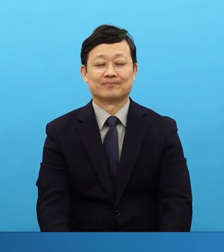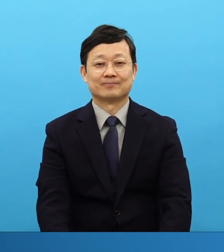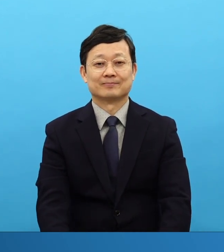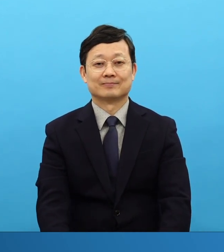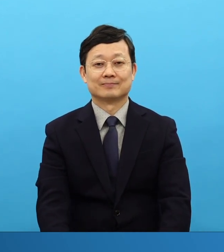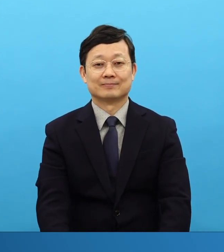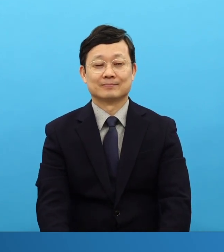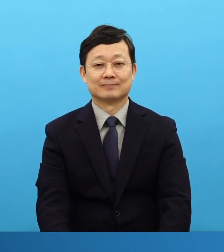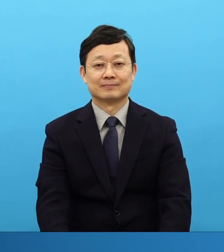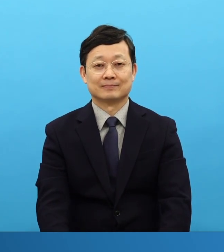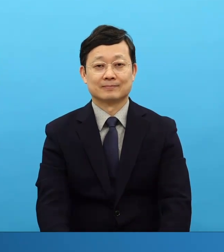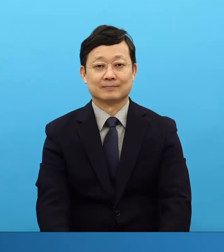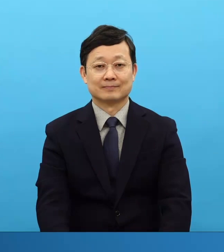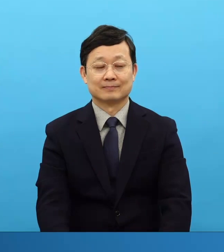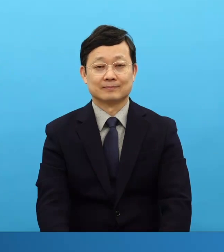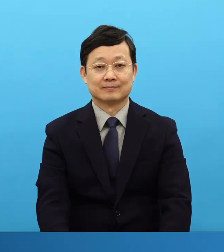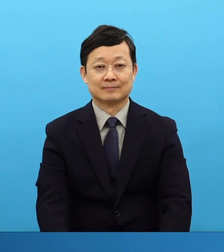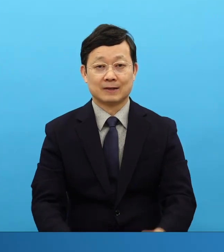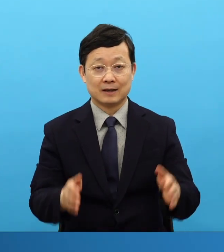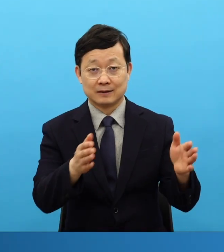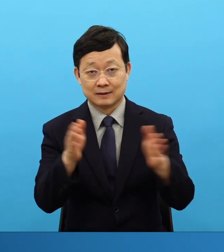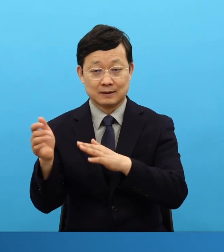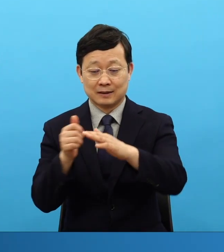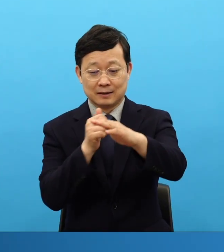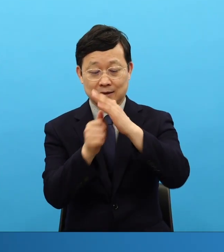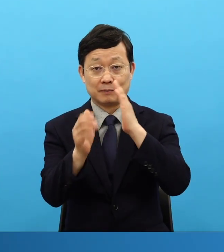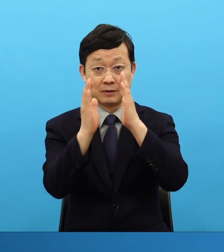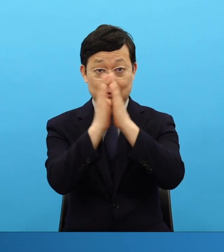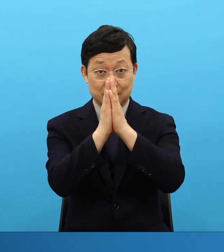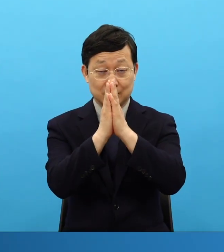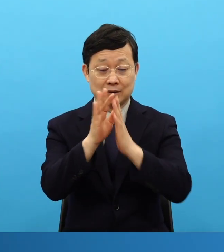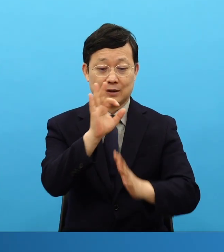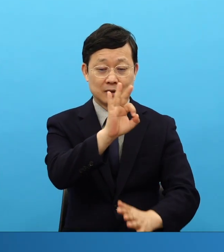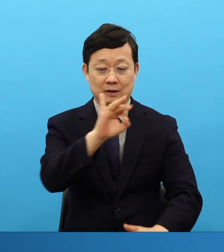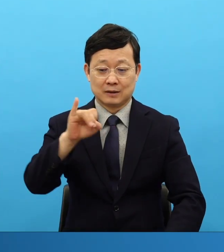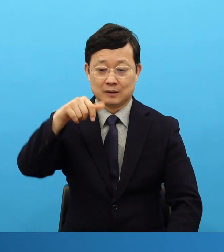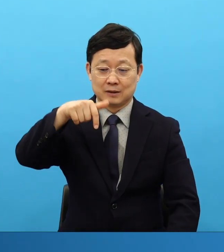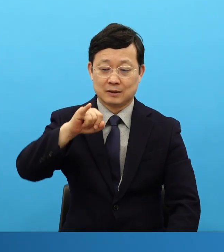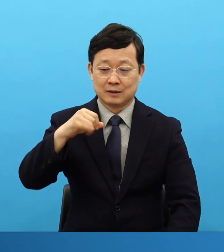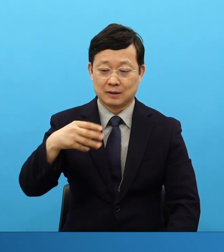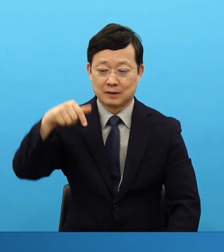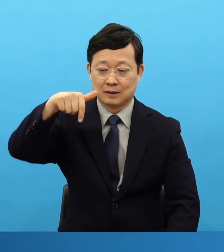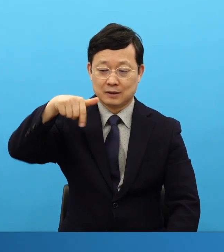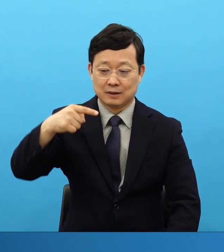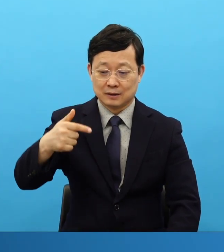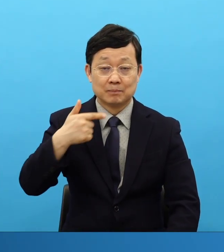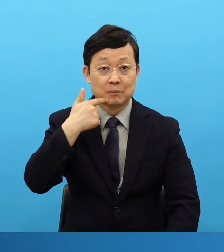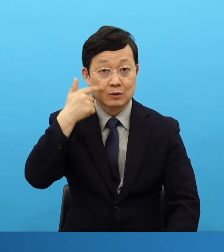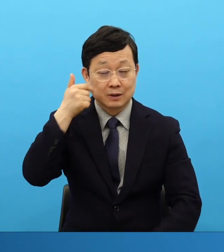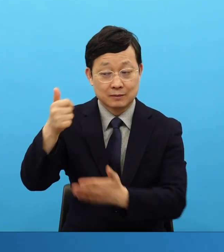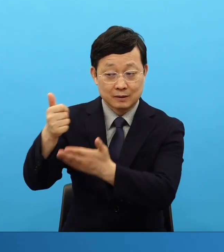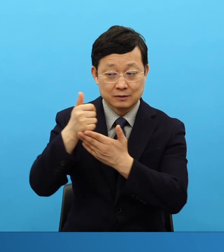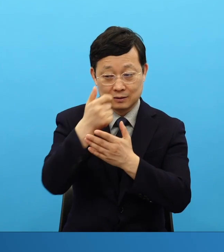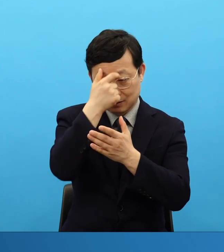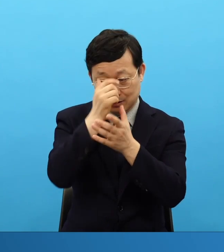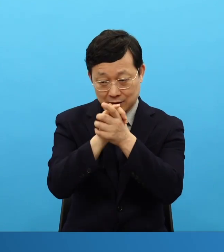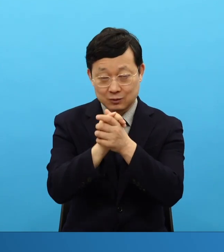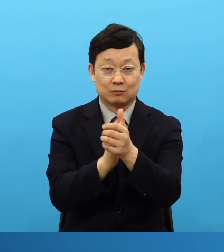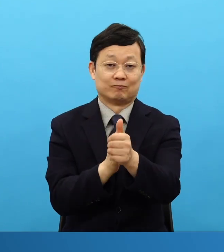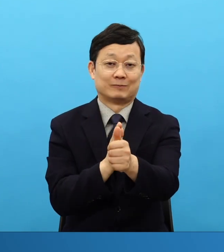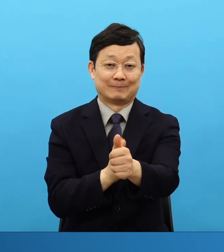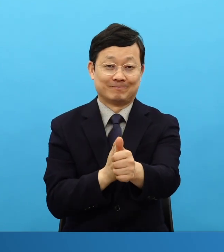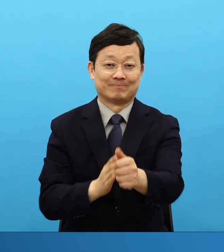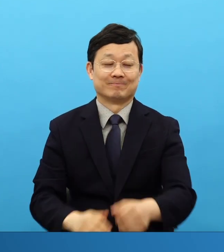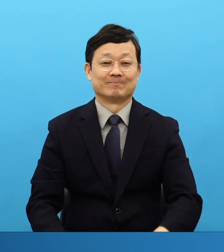ただ福音しか知らない人材を私たちの学校に送ってください。 이 시간 RTS 산업선교 예배를 위하여 교무처장 되시는 이길근 목사님께서 기도해 주시겠습니다. この時間 RTS 산교 선교 예배를